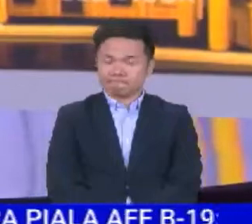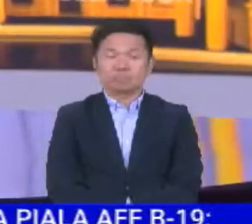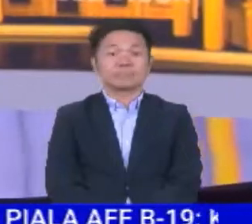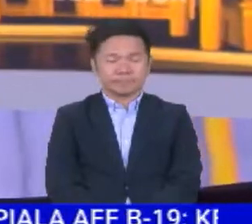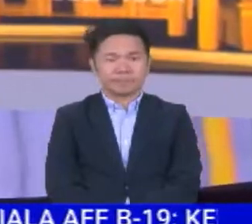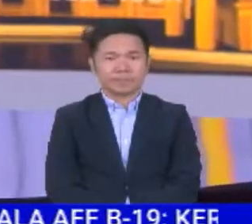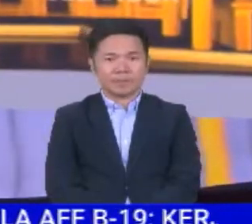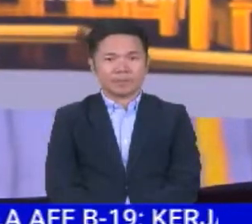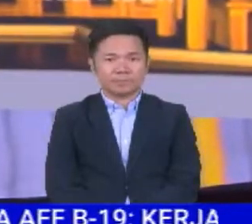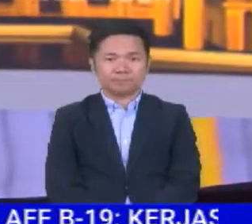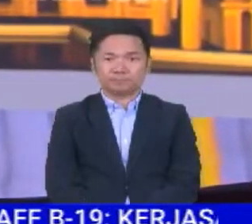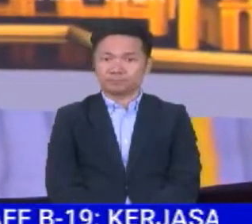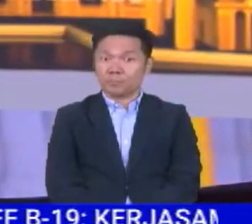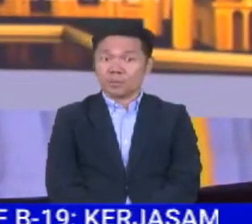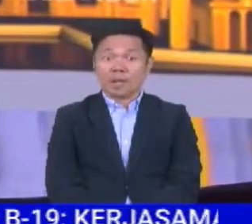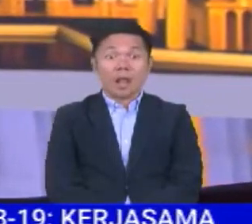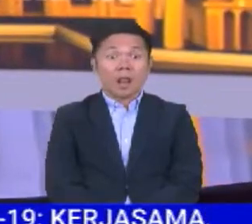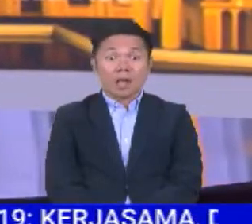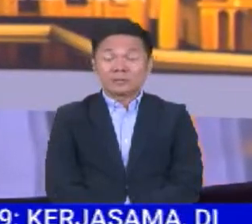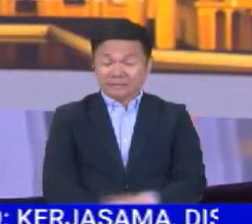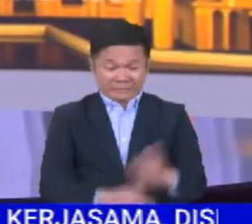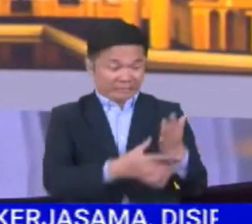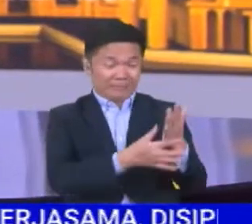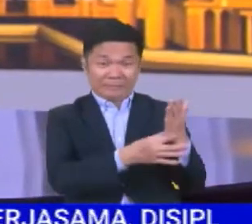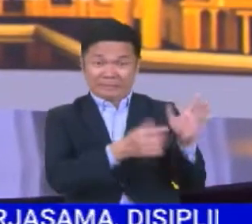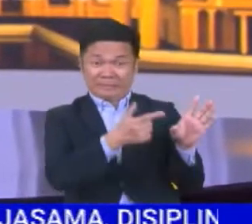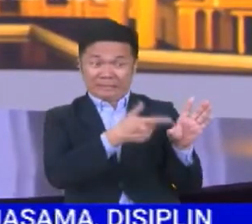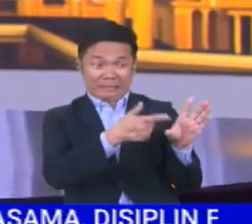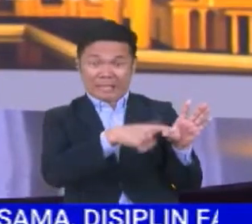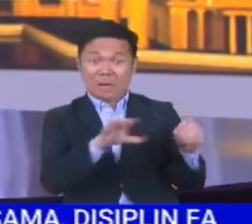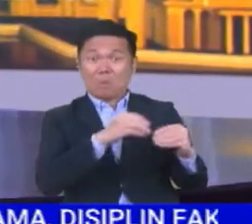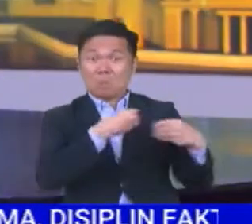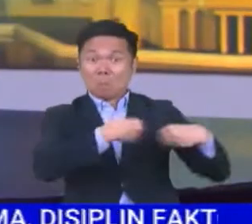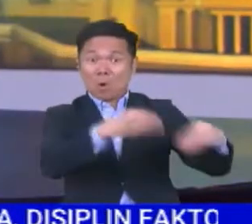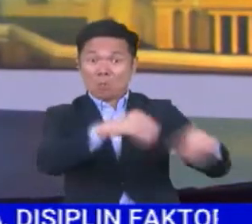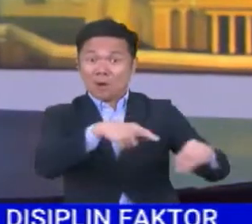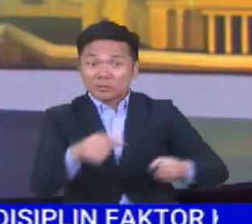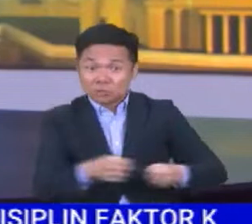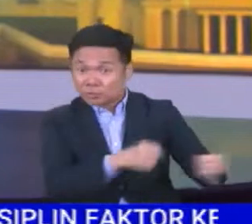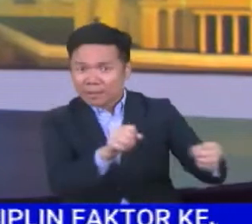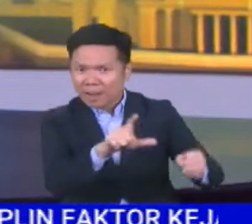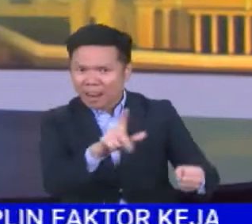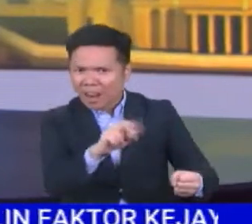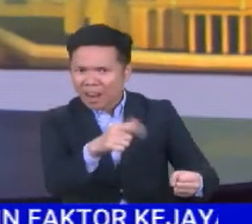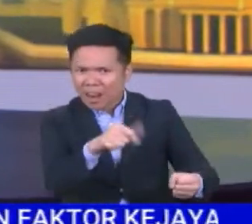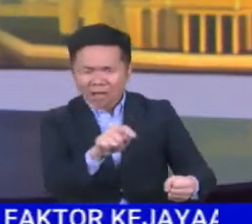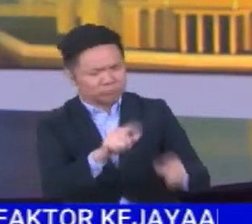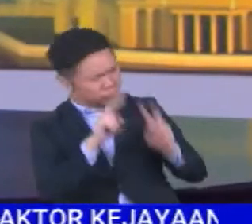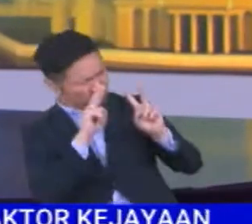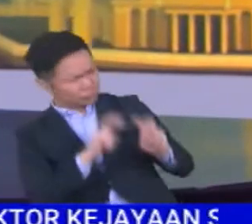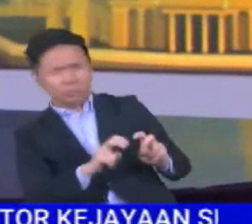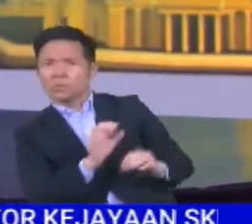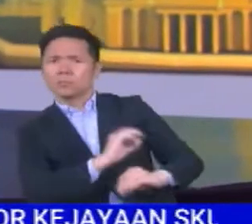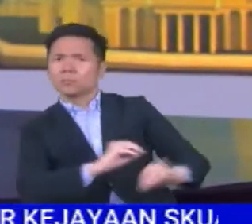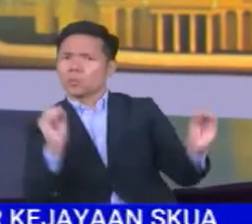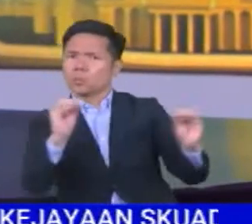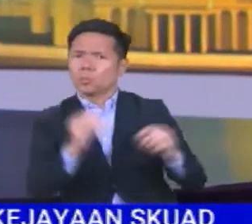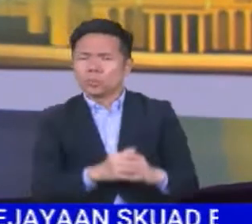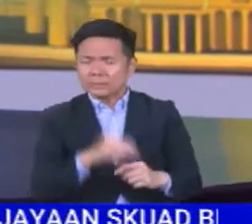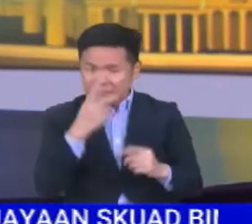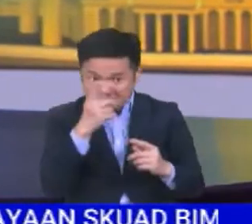Hai Jade insiden pembuangan season minyak hitam di sungai langit ini disahkan lembaga urusai telah meluas setelah